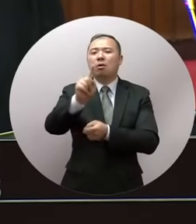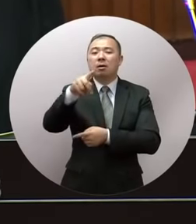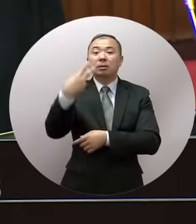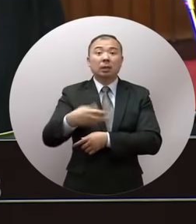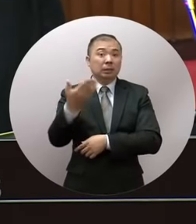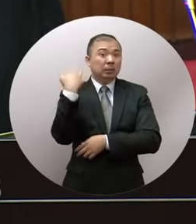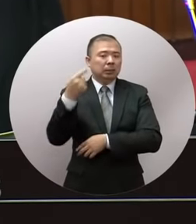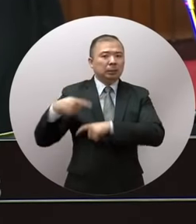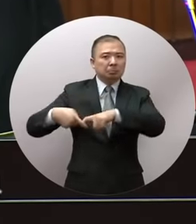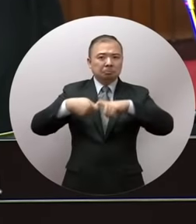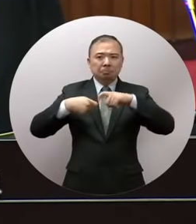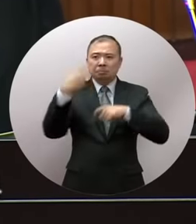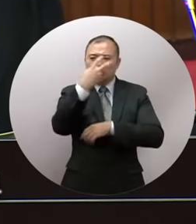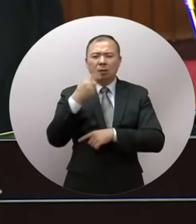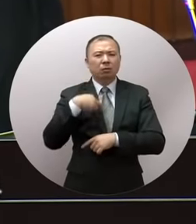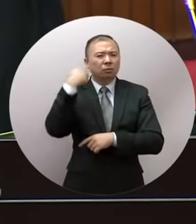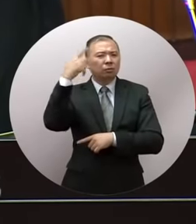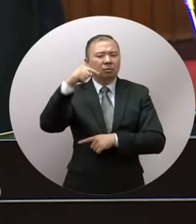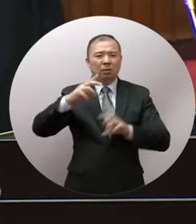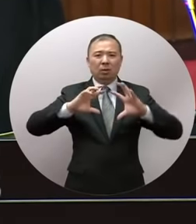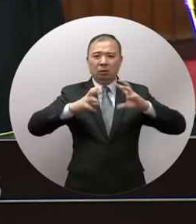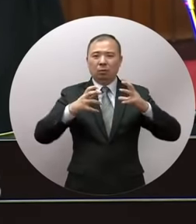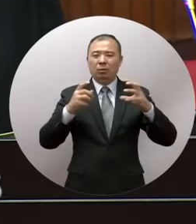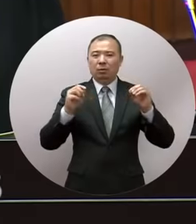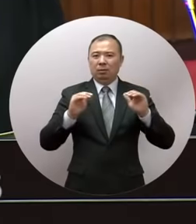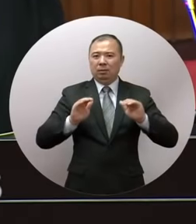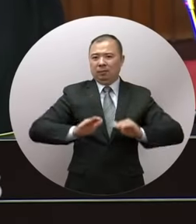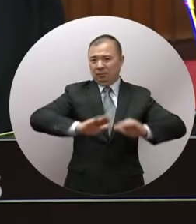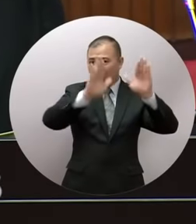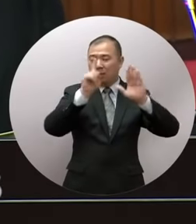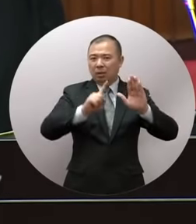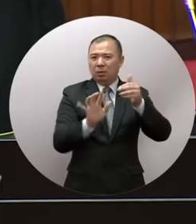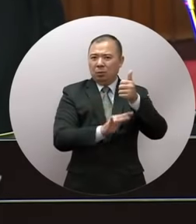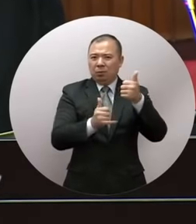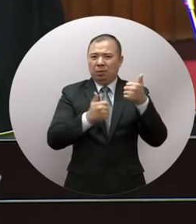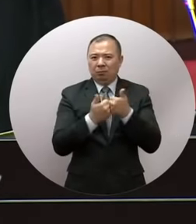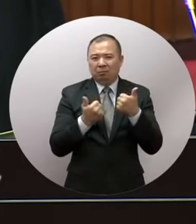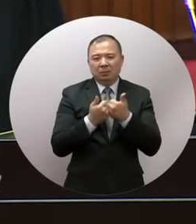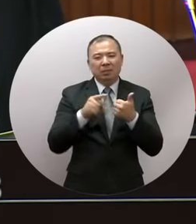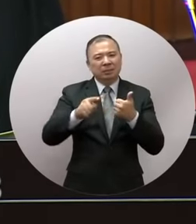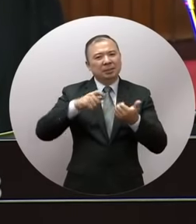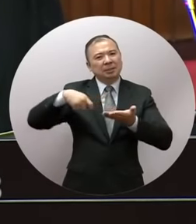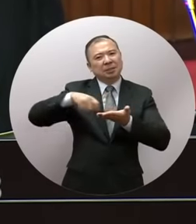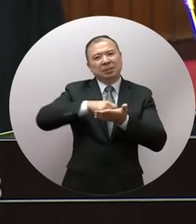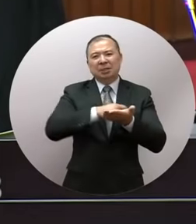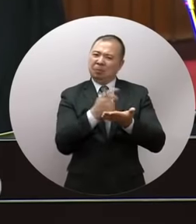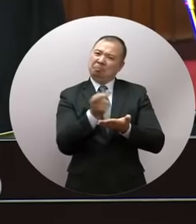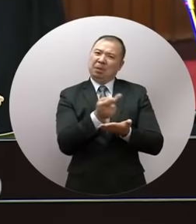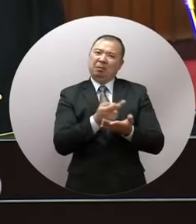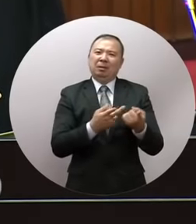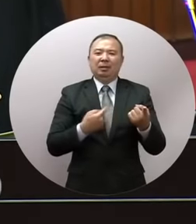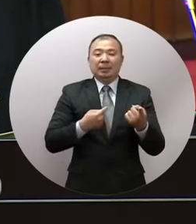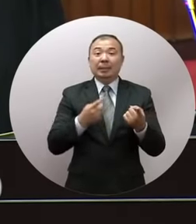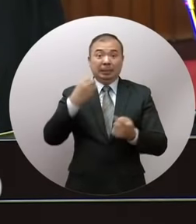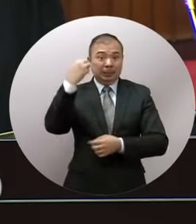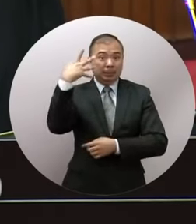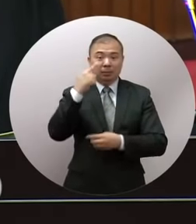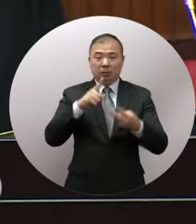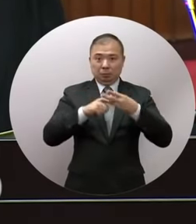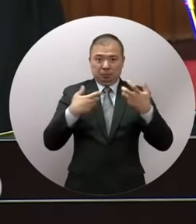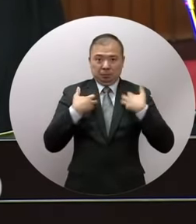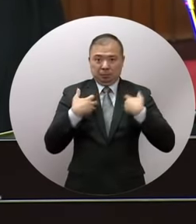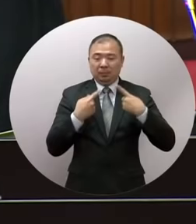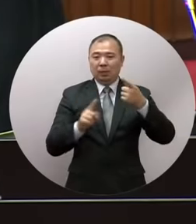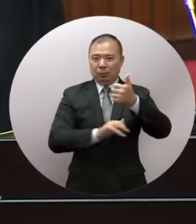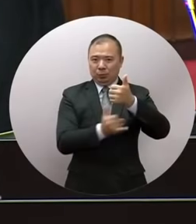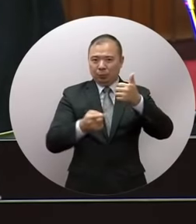的时候，我觉得那个国发会的检讨报告写得非常的 rough， 然后那这个新的主委上来，我也有给请教他。好，那这